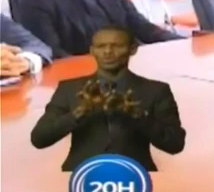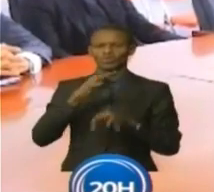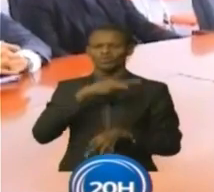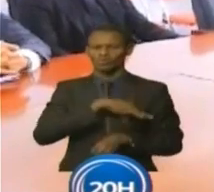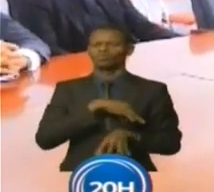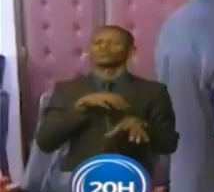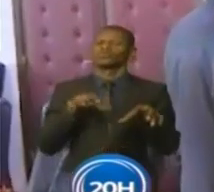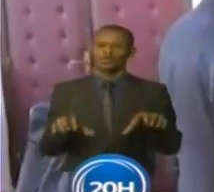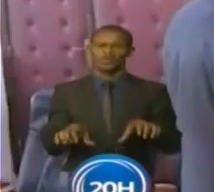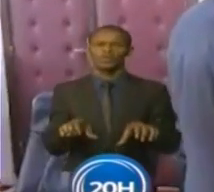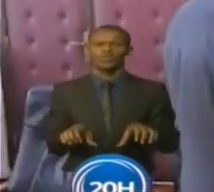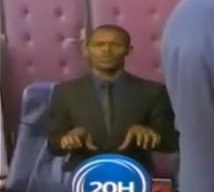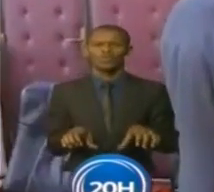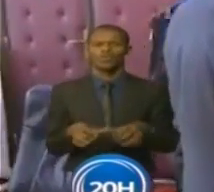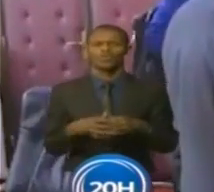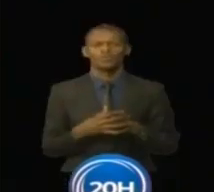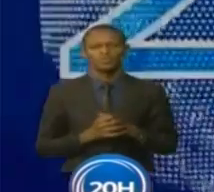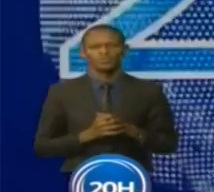avec tous les partenaires.